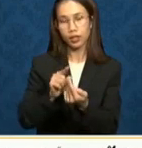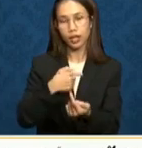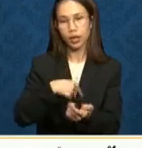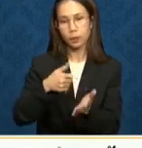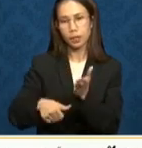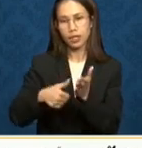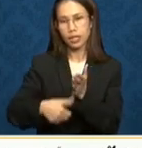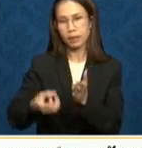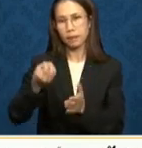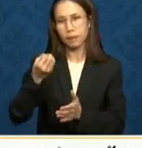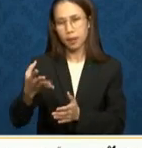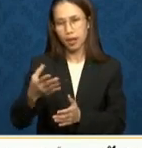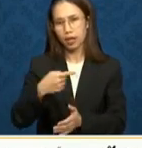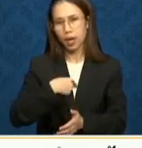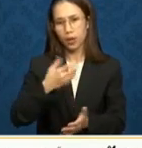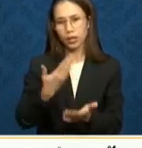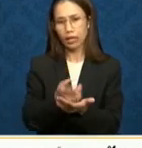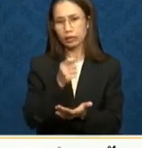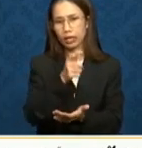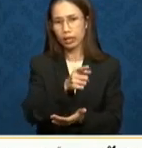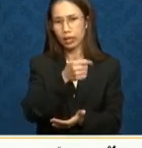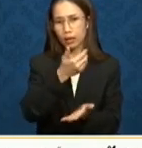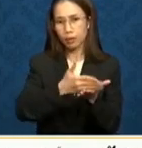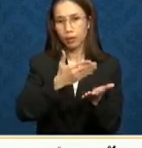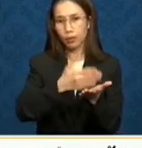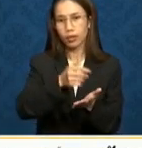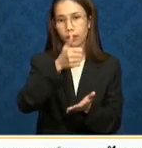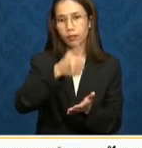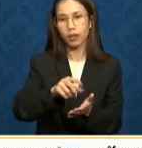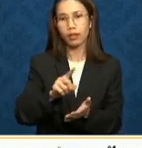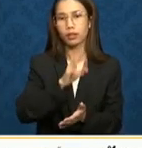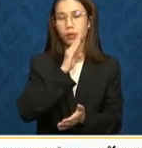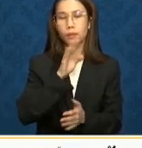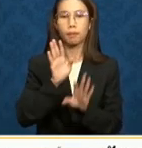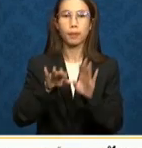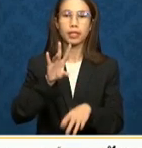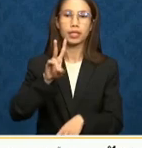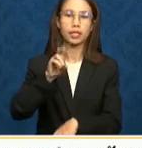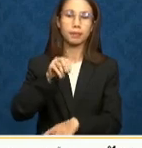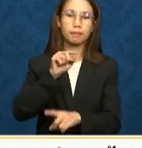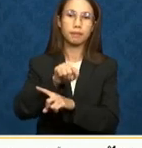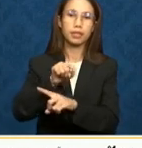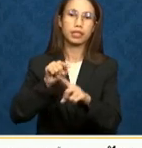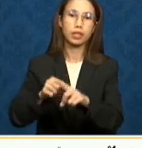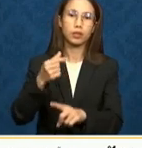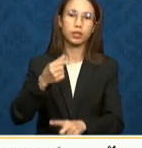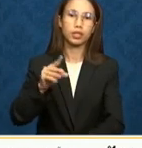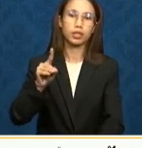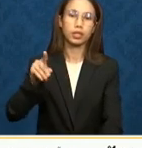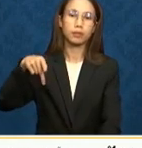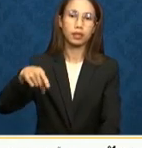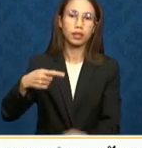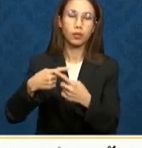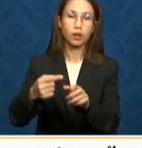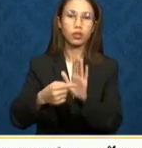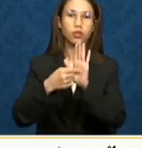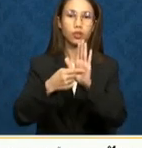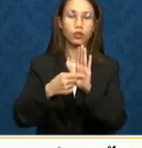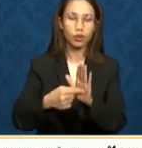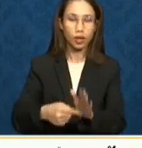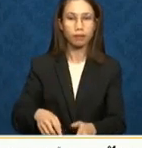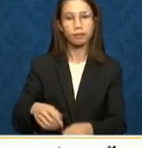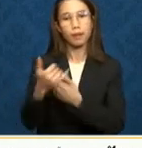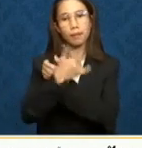กินไปหรือไม่และสามารถจะคืนหรือไม่เนี่ยครับอยู่ที่อัตรา 70% ของ GDP แต่ขณะที่ท่านยกตัวอย่างประเทศที่ท่านชื่นช